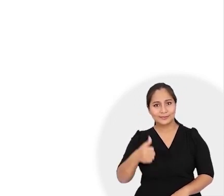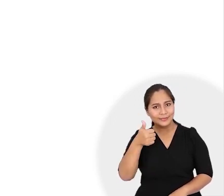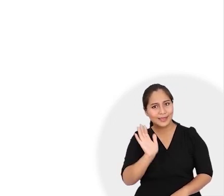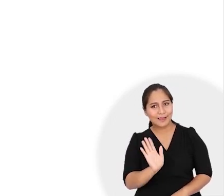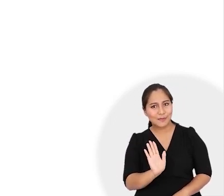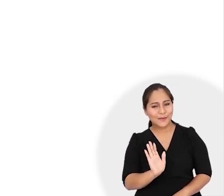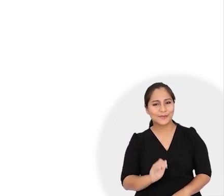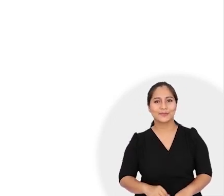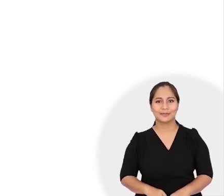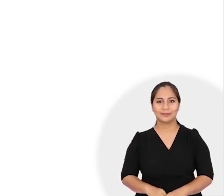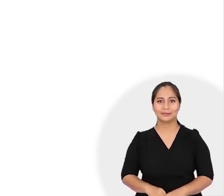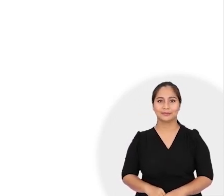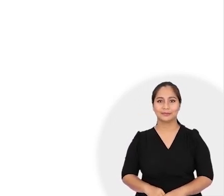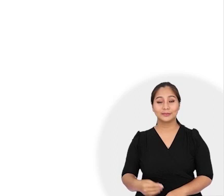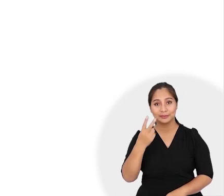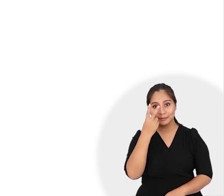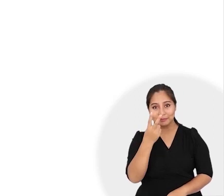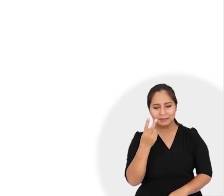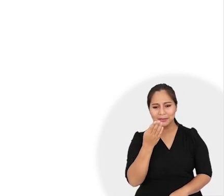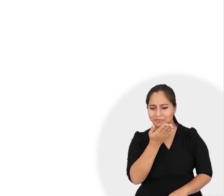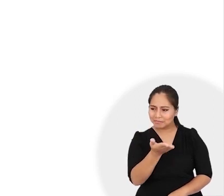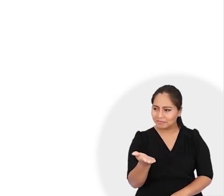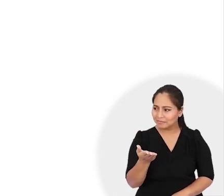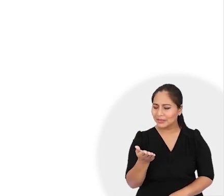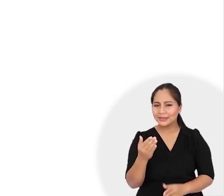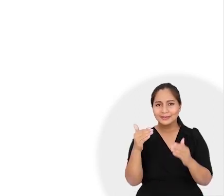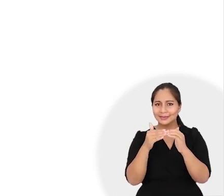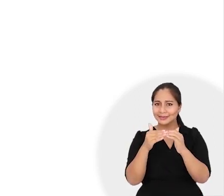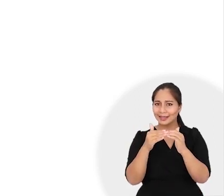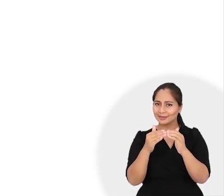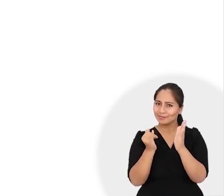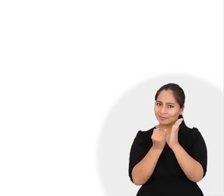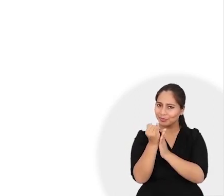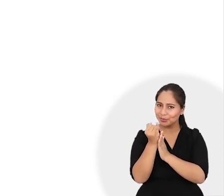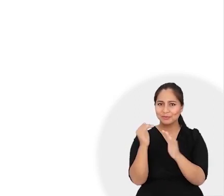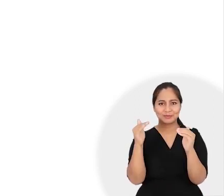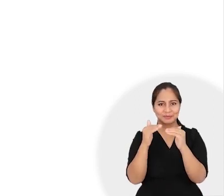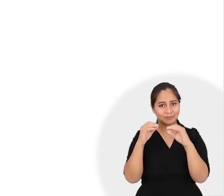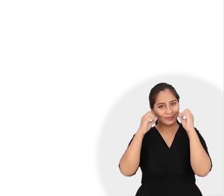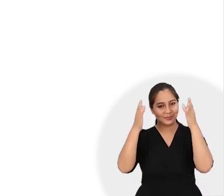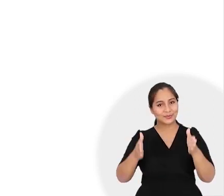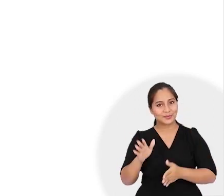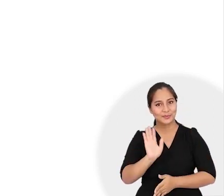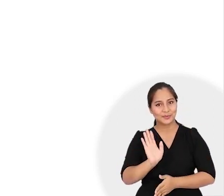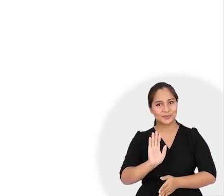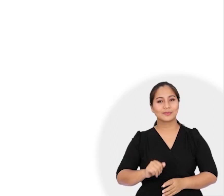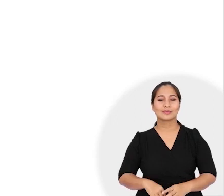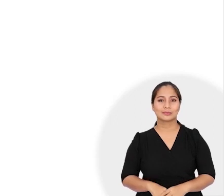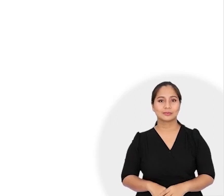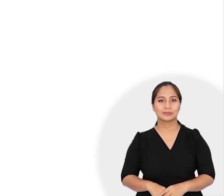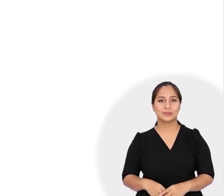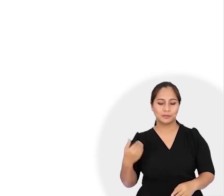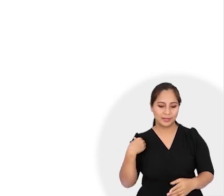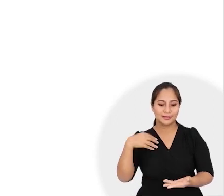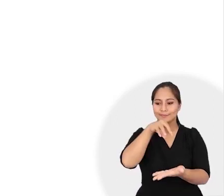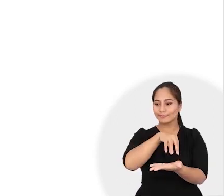ได้บ่น้อพวกหลานเบิ่งเด้อพวกหลานจะวางถือคือกับครูบ่พวกหลานเบิ่งเด้อครูจะว